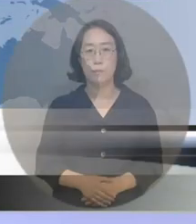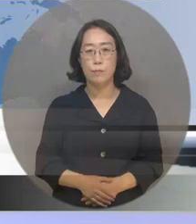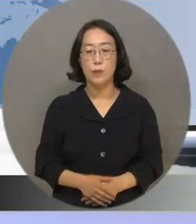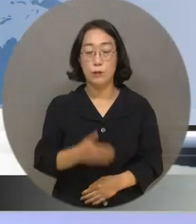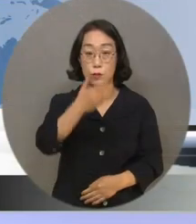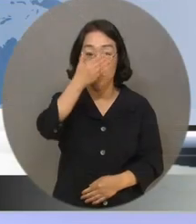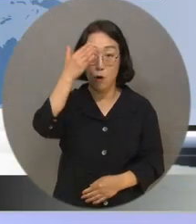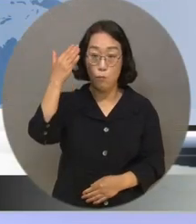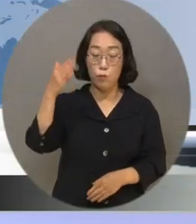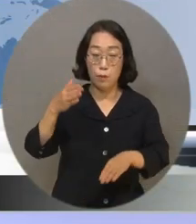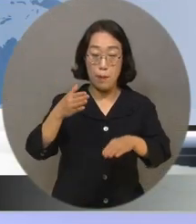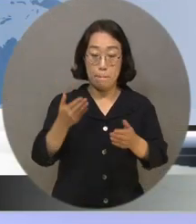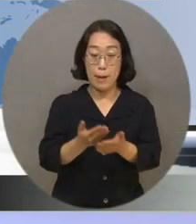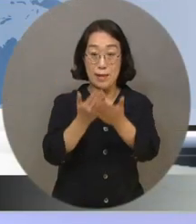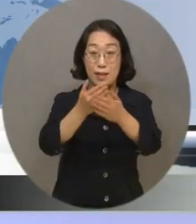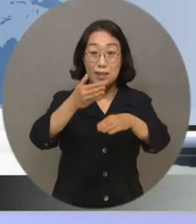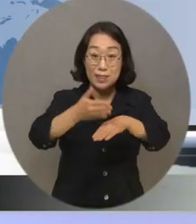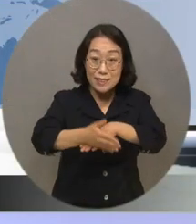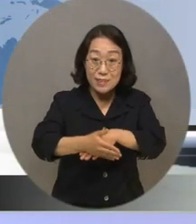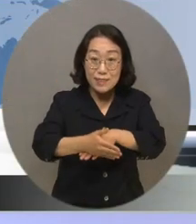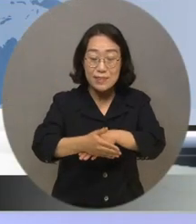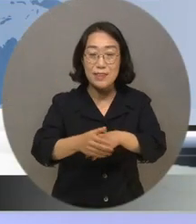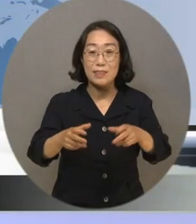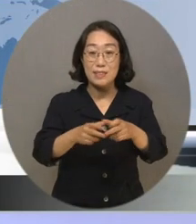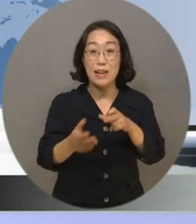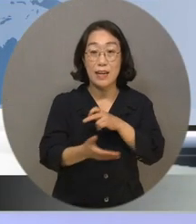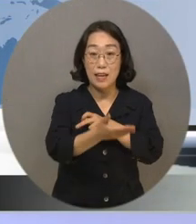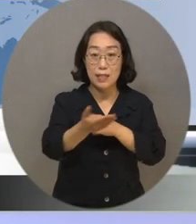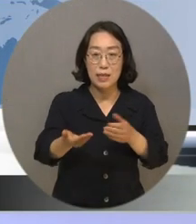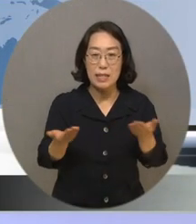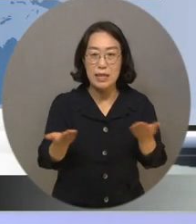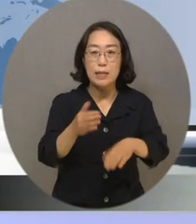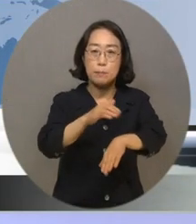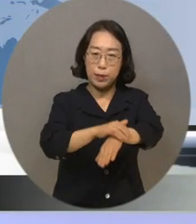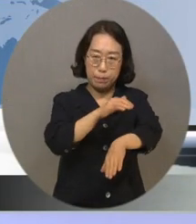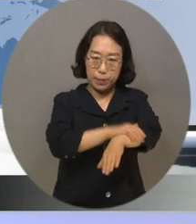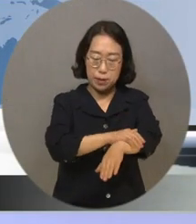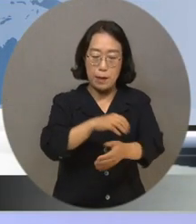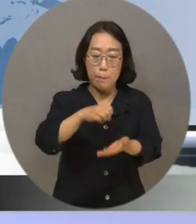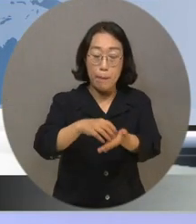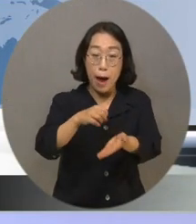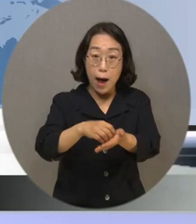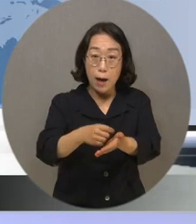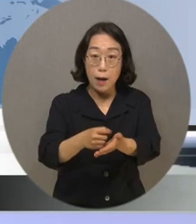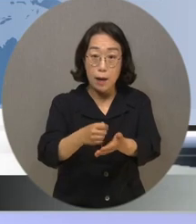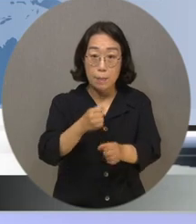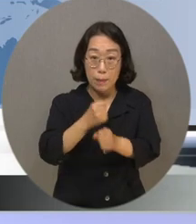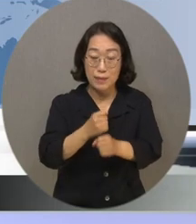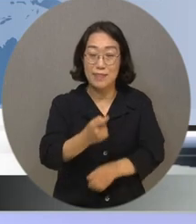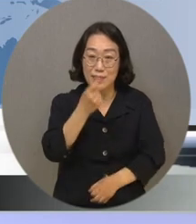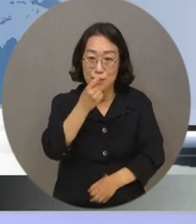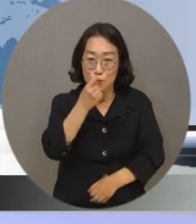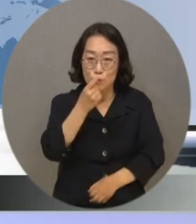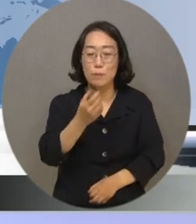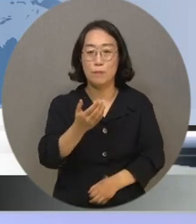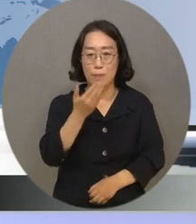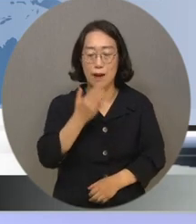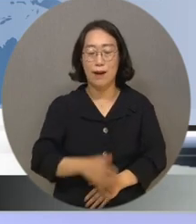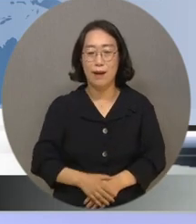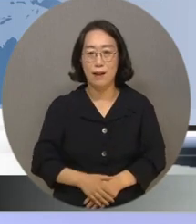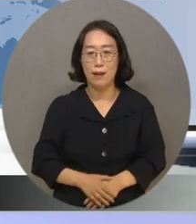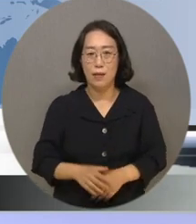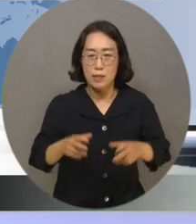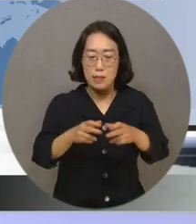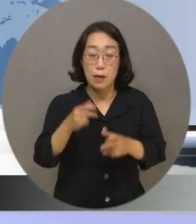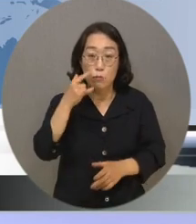청년 발달장애인의 직업 적응 훈련의 일환으로 제과제빵 기술을 경험해볼 수 있는 시간이 마련됐습니다.